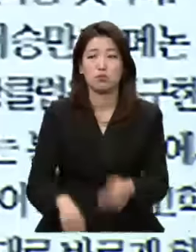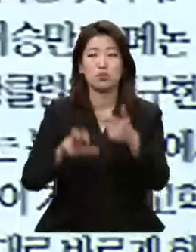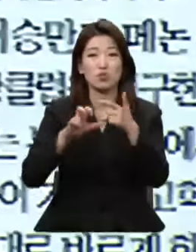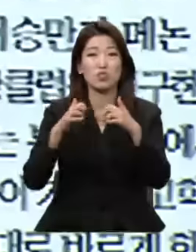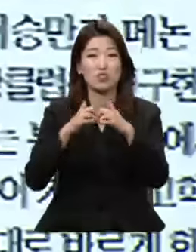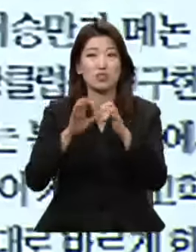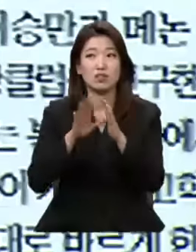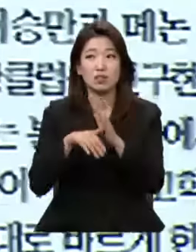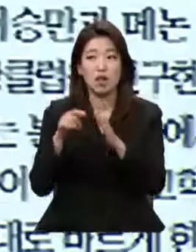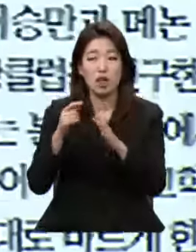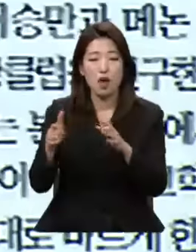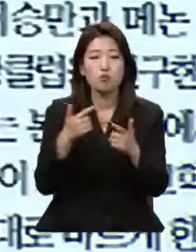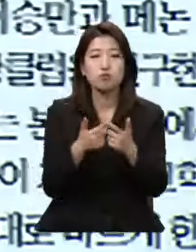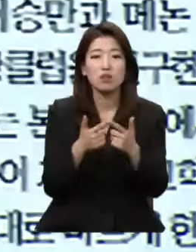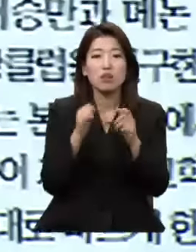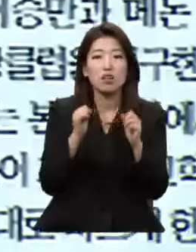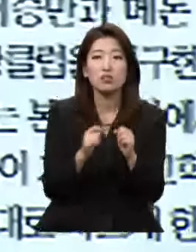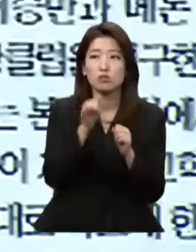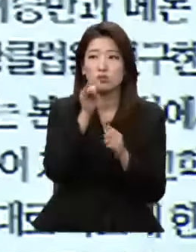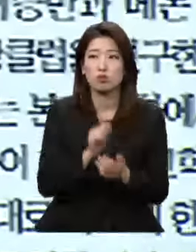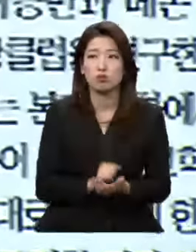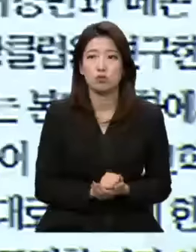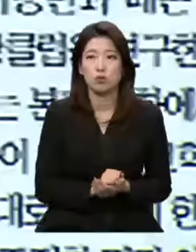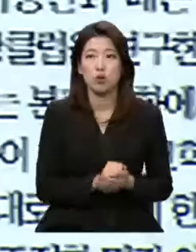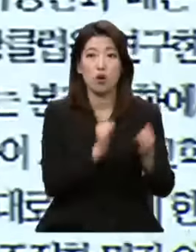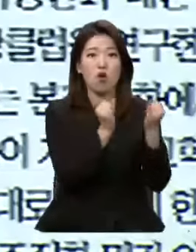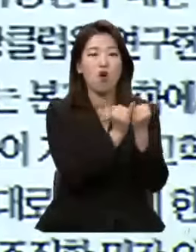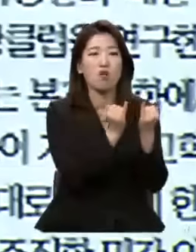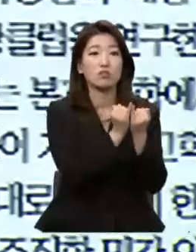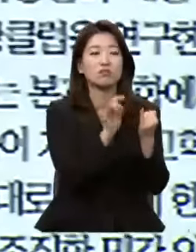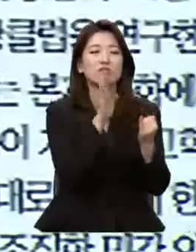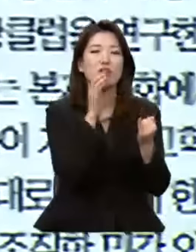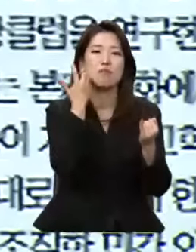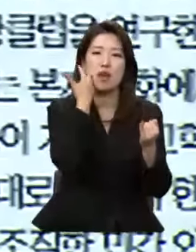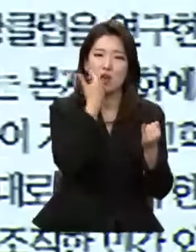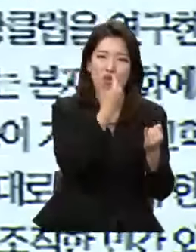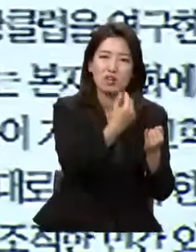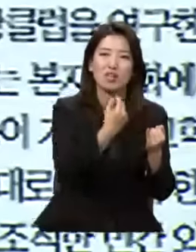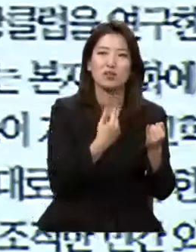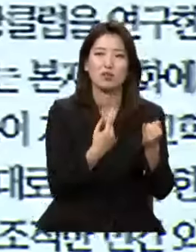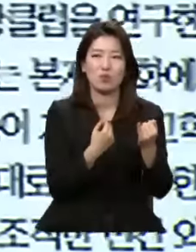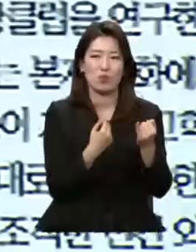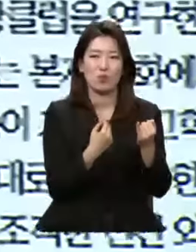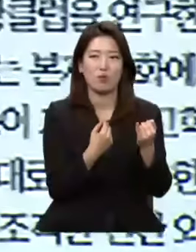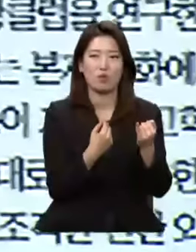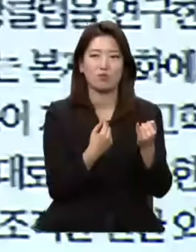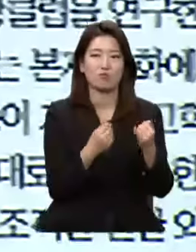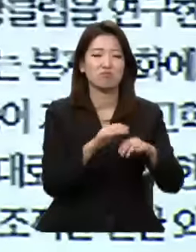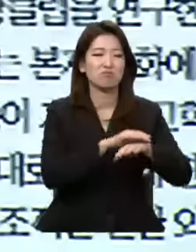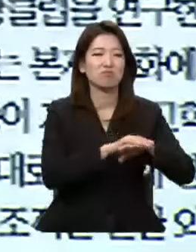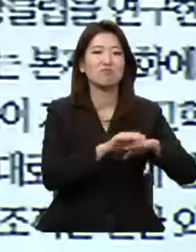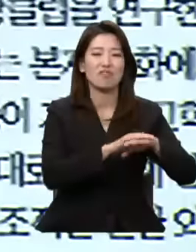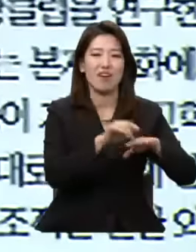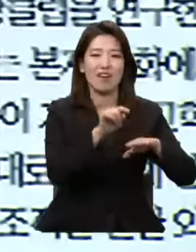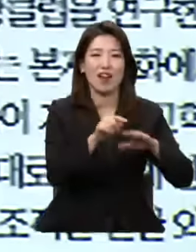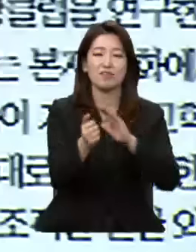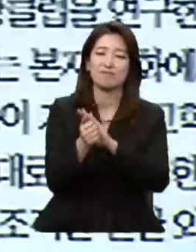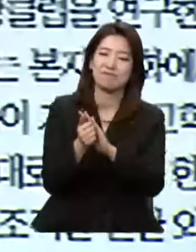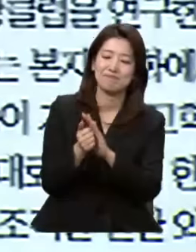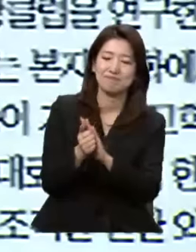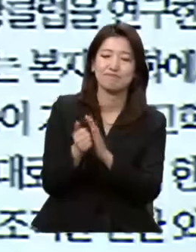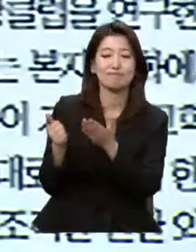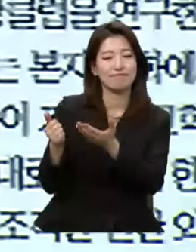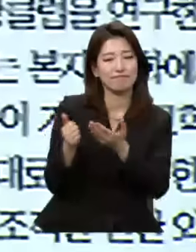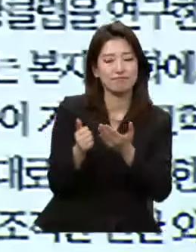아는 매력적인 여성들로 교양 있는 파티 주최자들은 호스티스 써 있습니다 호스티스 이었다라고 기록이 돼